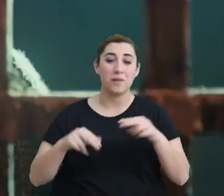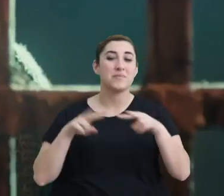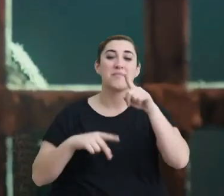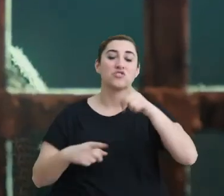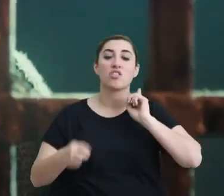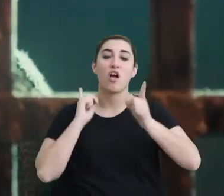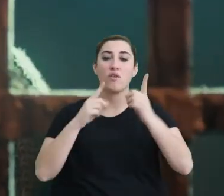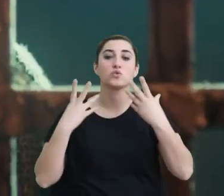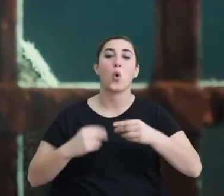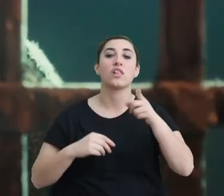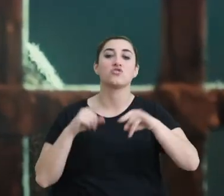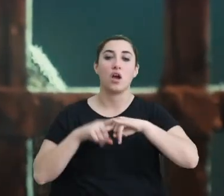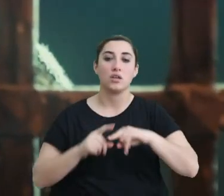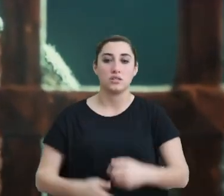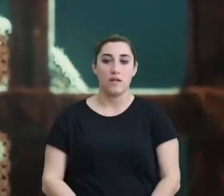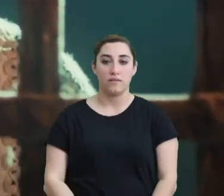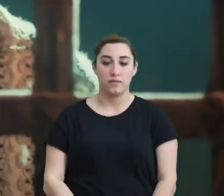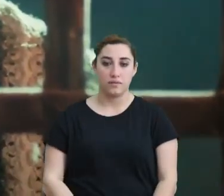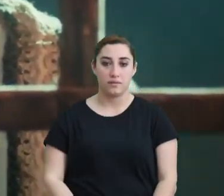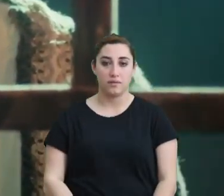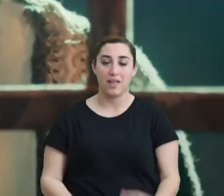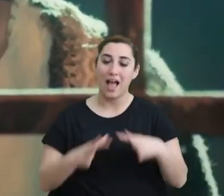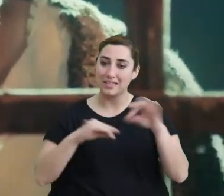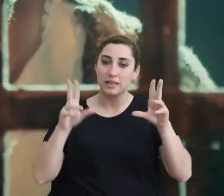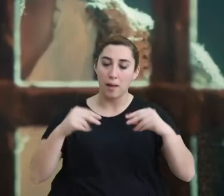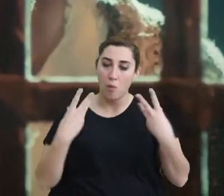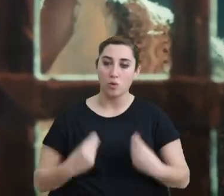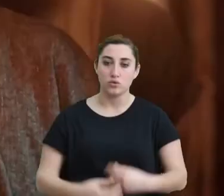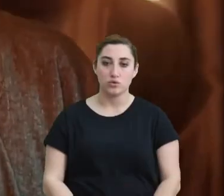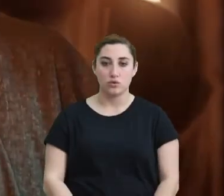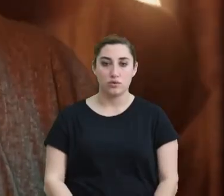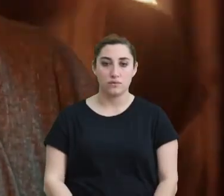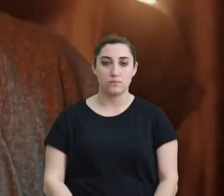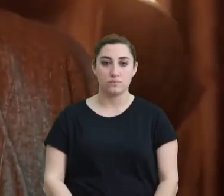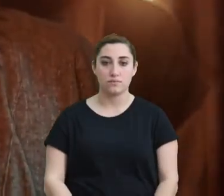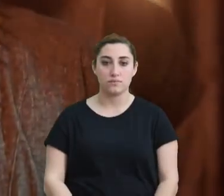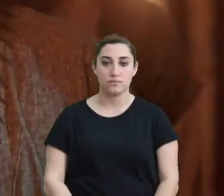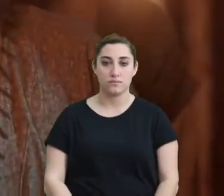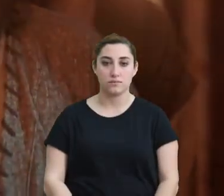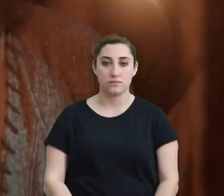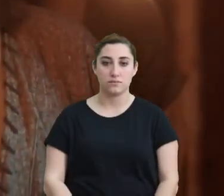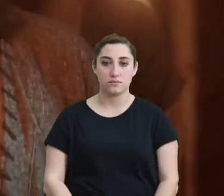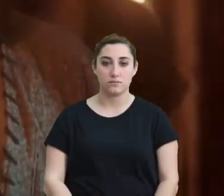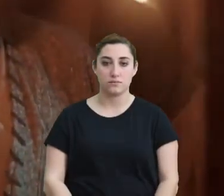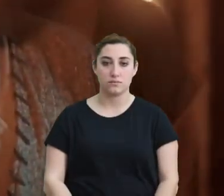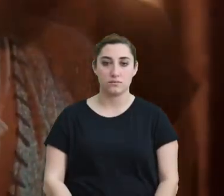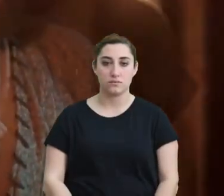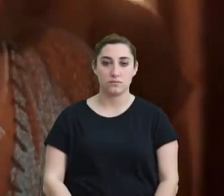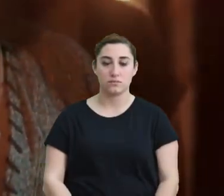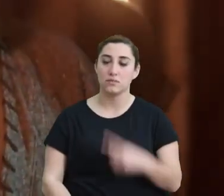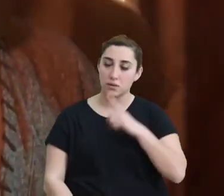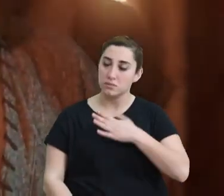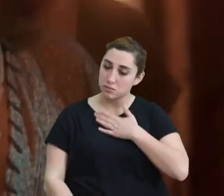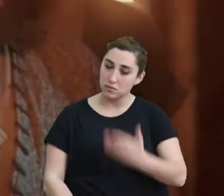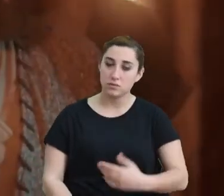Minberci'nin davası görecek Hasan'a. Hazırlıklar tamam edile. Minberci'nin yüzü bir anda allak bullak oldu.